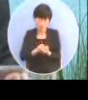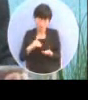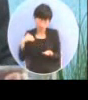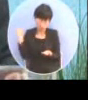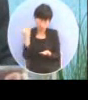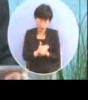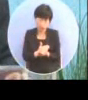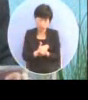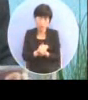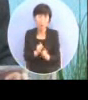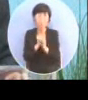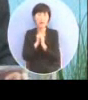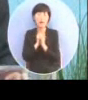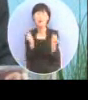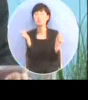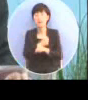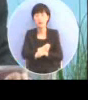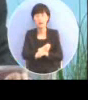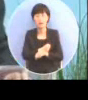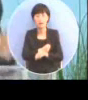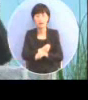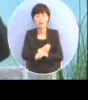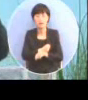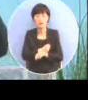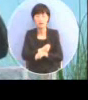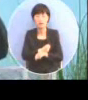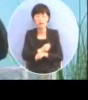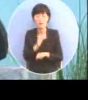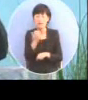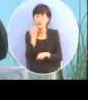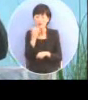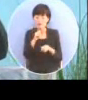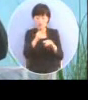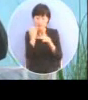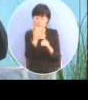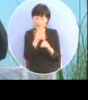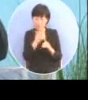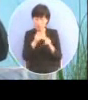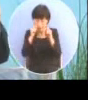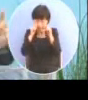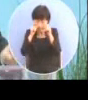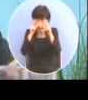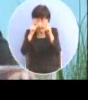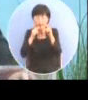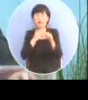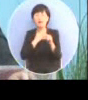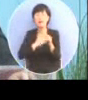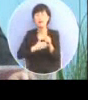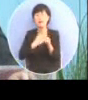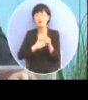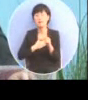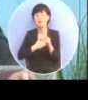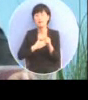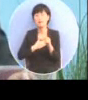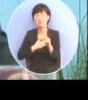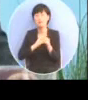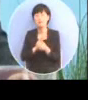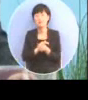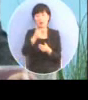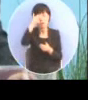là thất bại rồi, nhiều người nhiều tiền ngày nay cũng đã thất bại đó. Và chính ở đây, Peter đã hiểu biết điều này bằng Đức